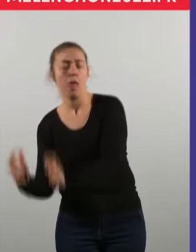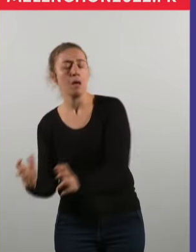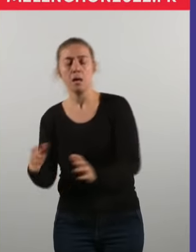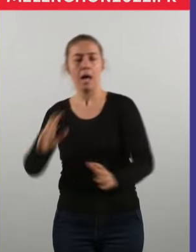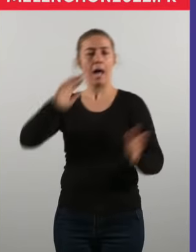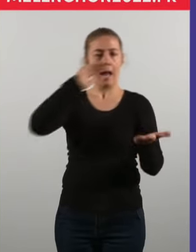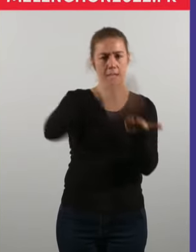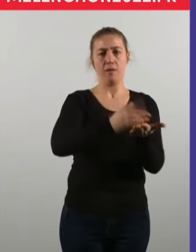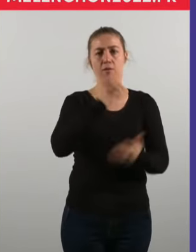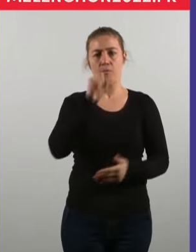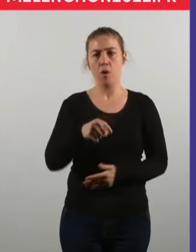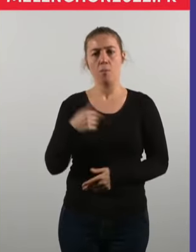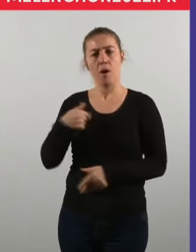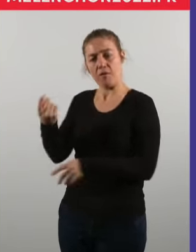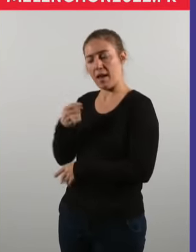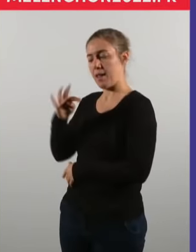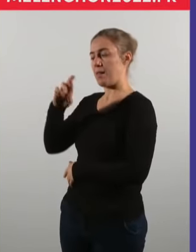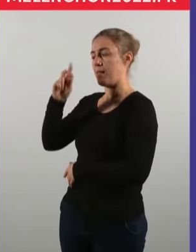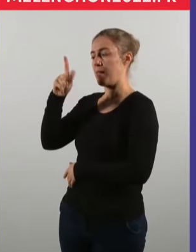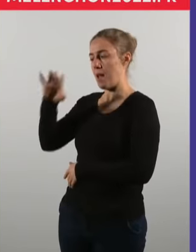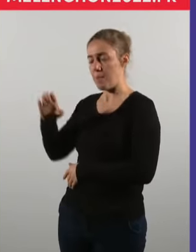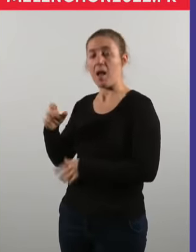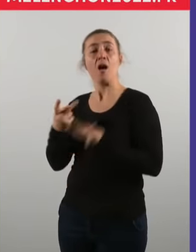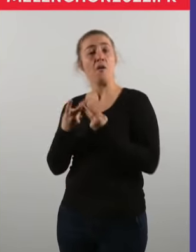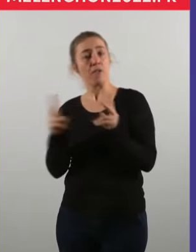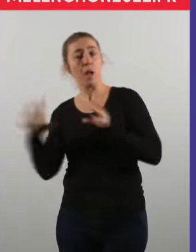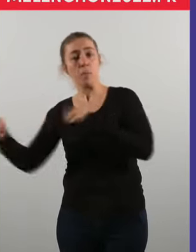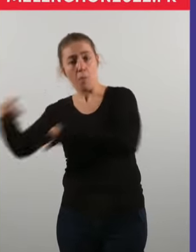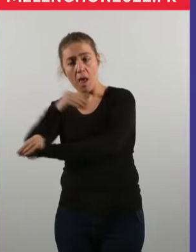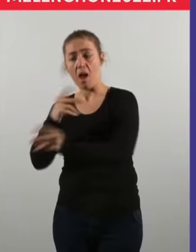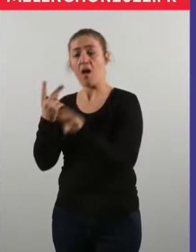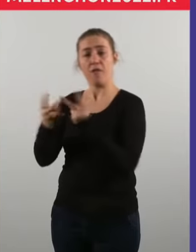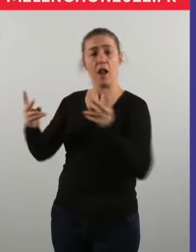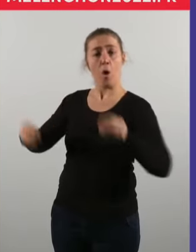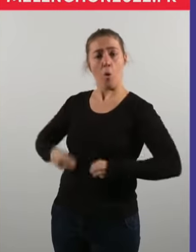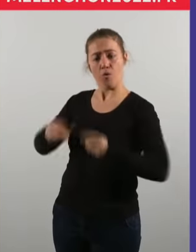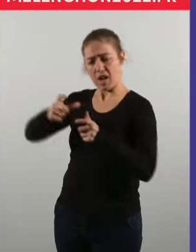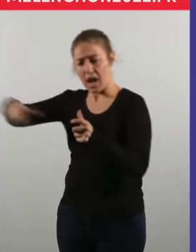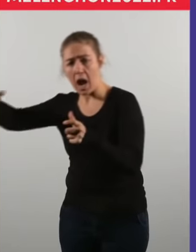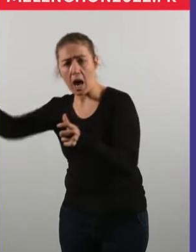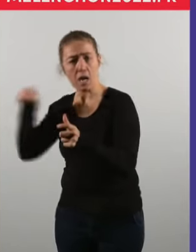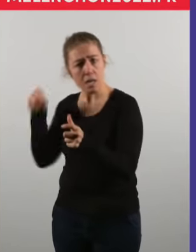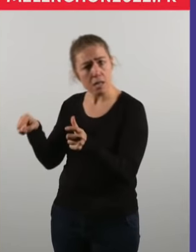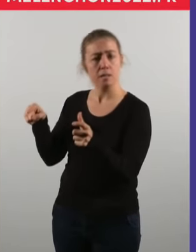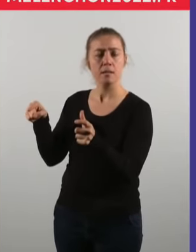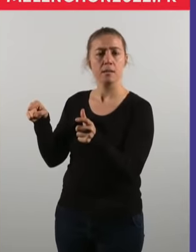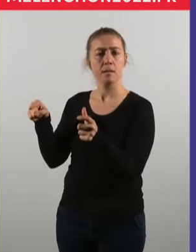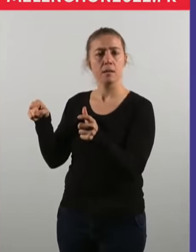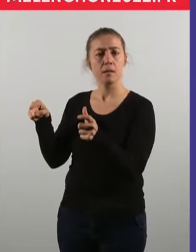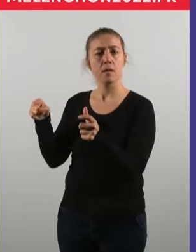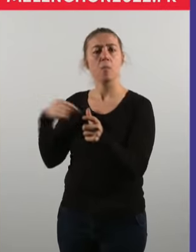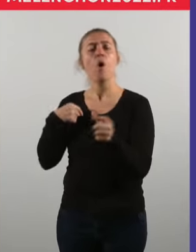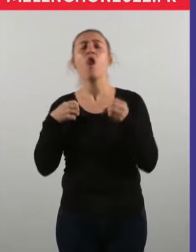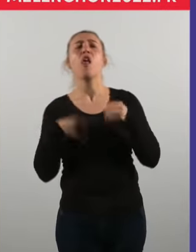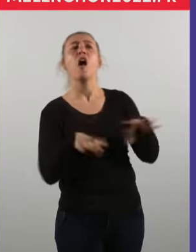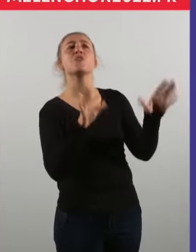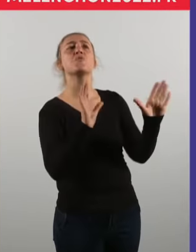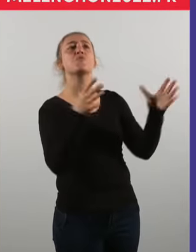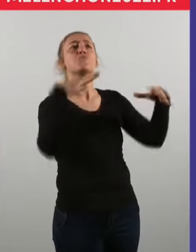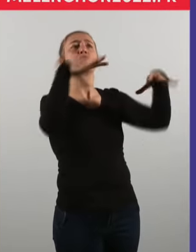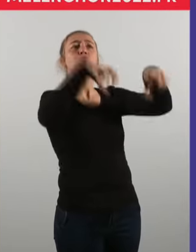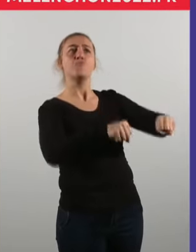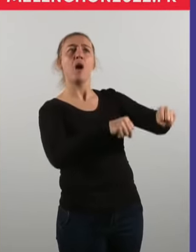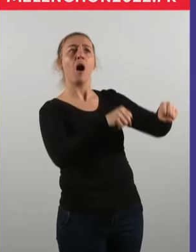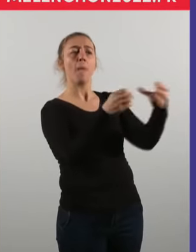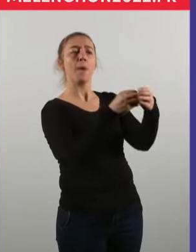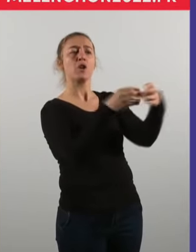une ville ouvrière, une ville populaire. Et je vous dis que nous ne pouvons pas laisser au pouvoir une majorité